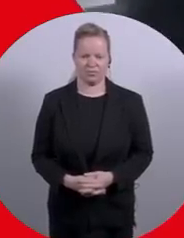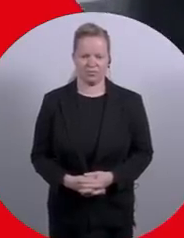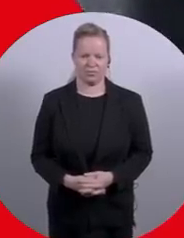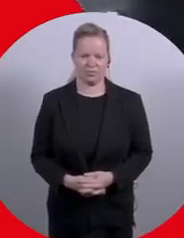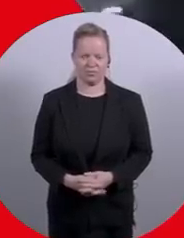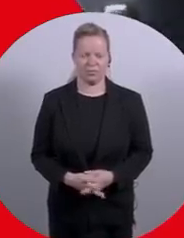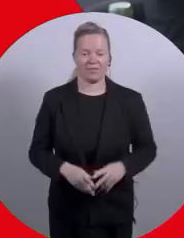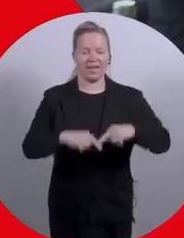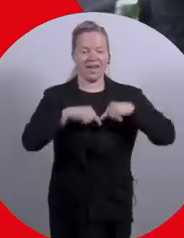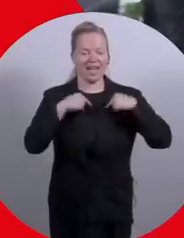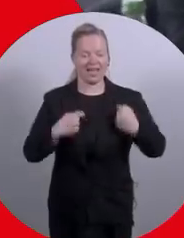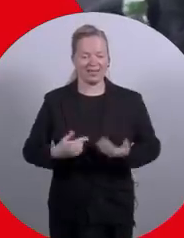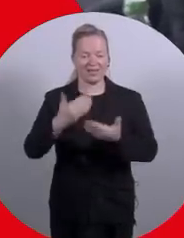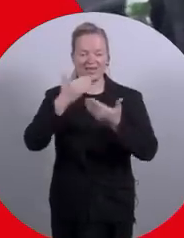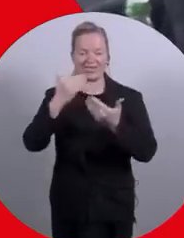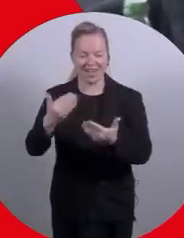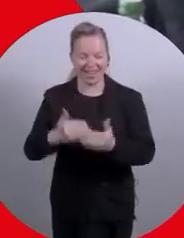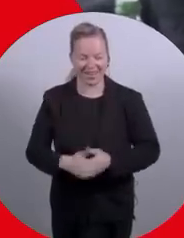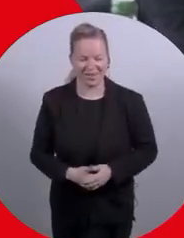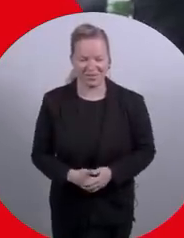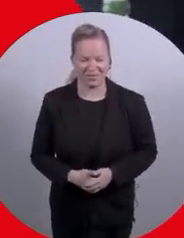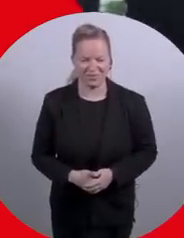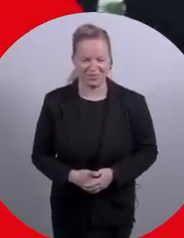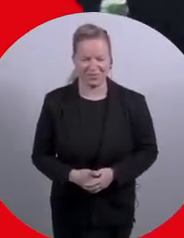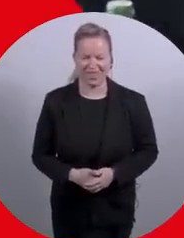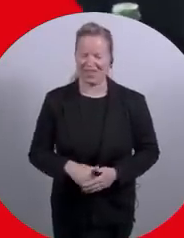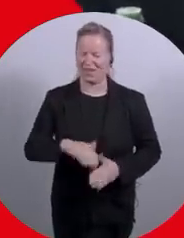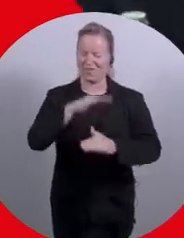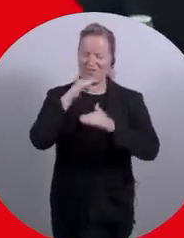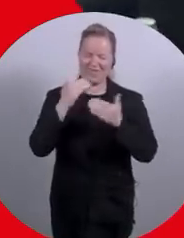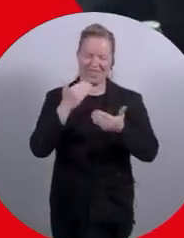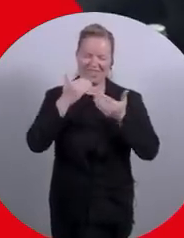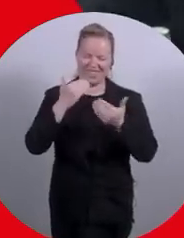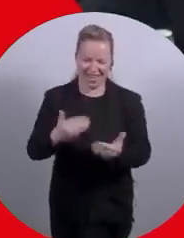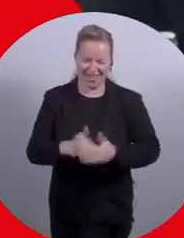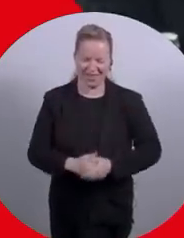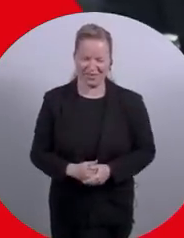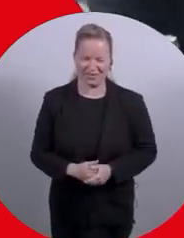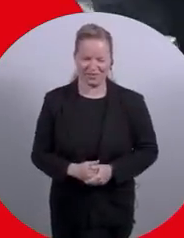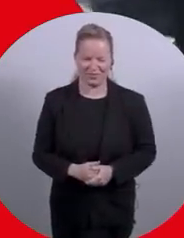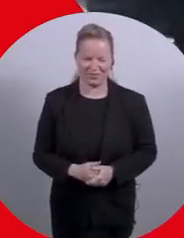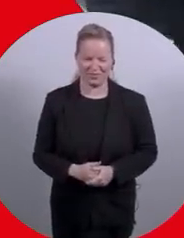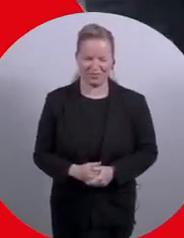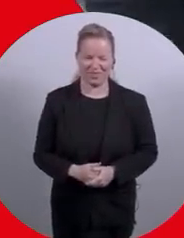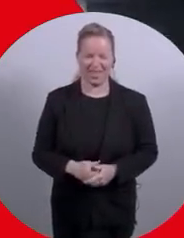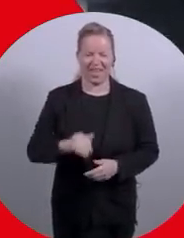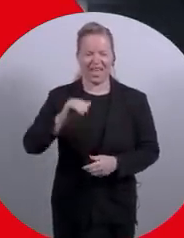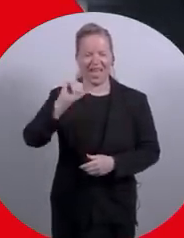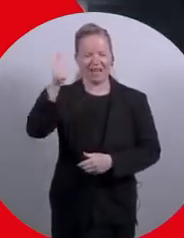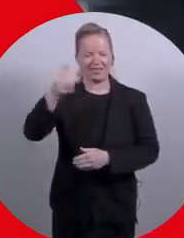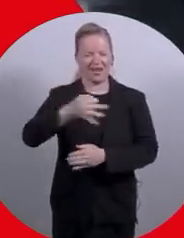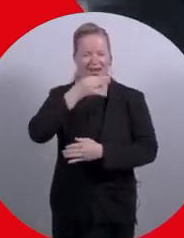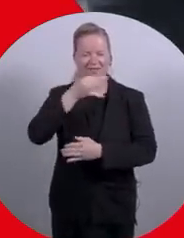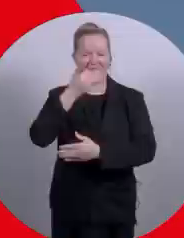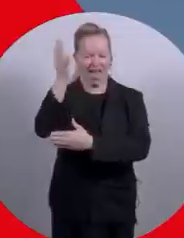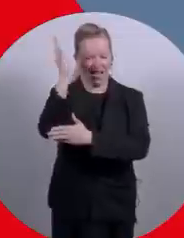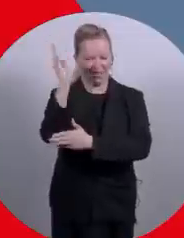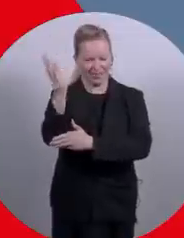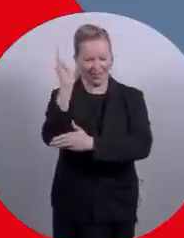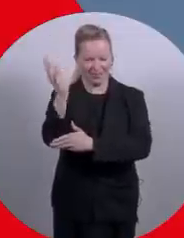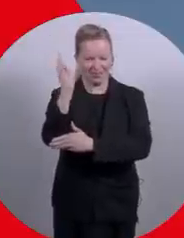herzlichen Dank danke vielmals für dieses erste Referat ich möchte